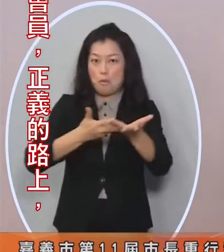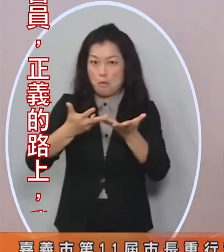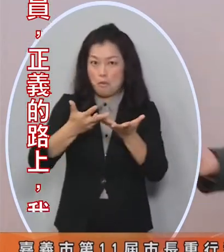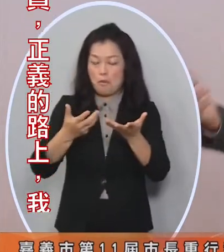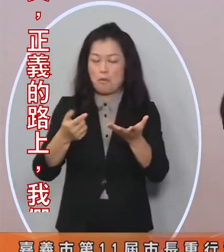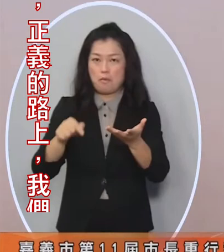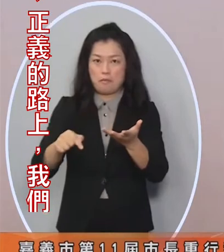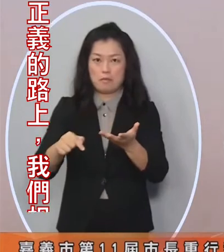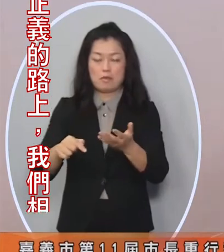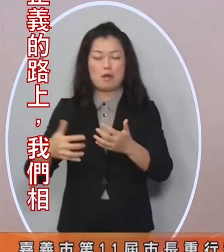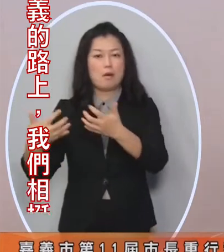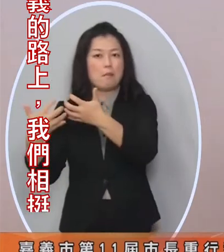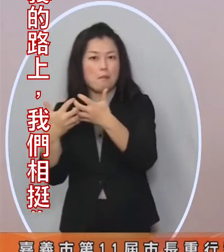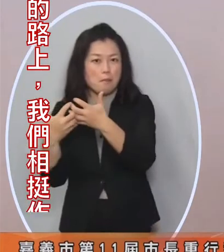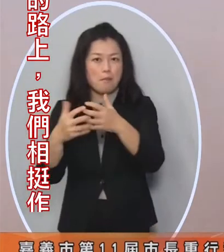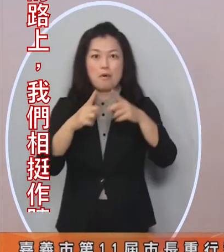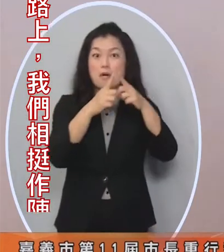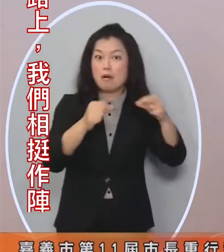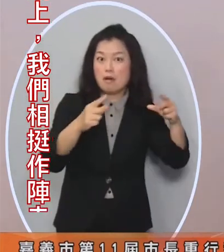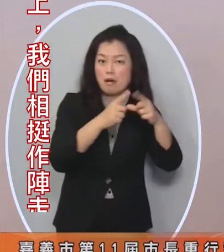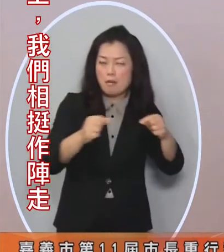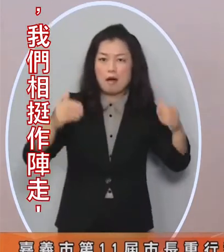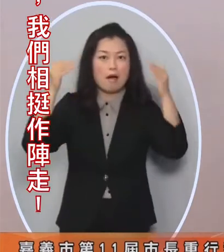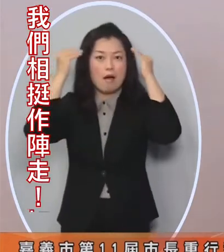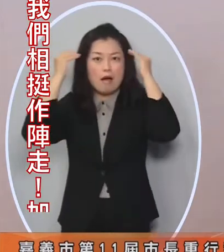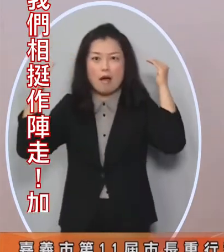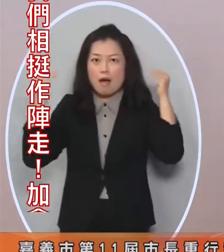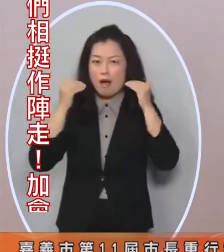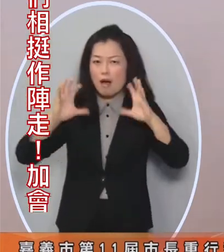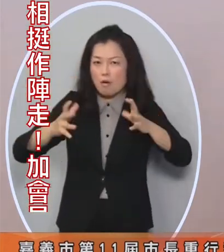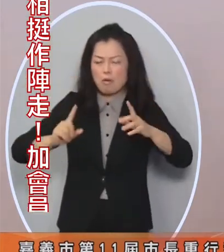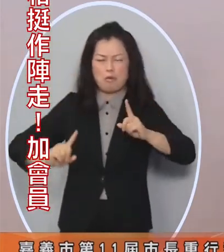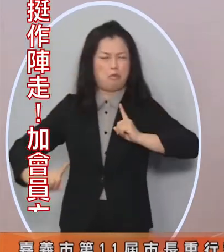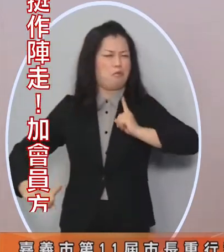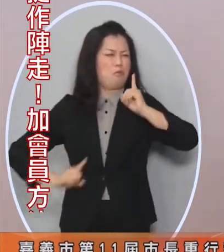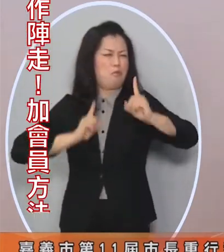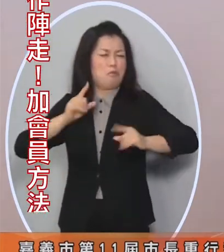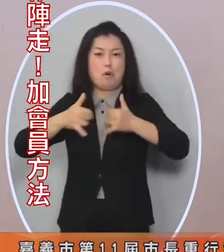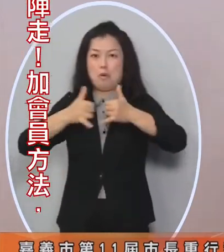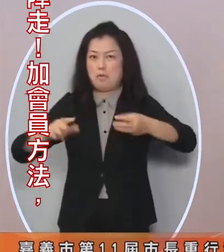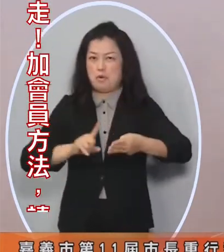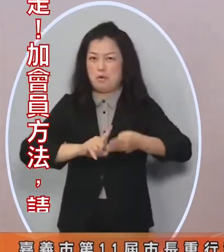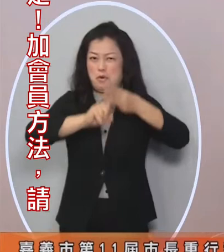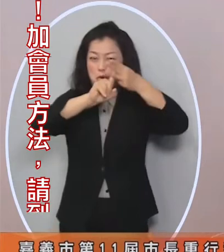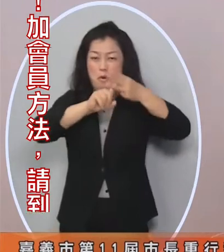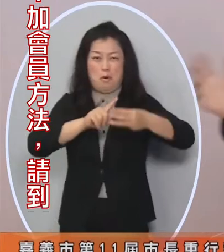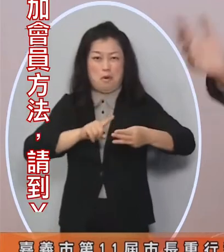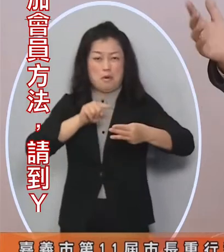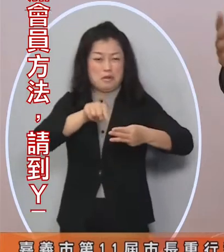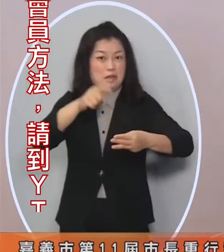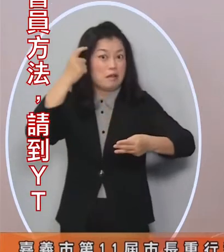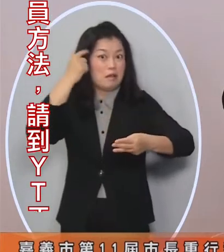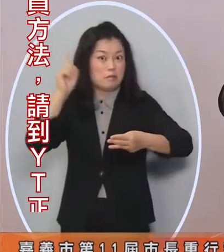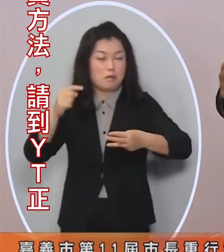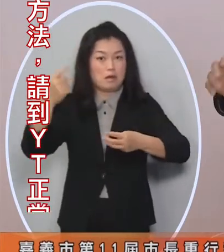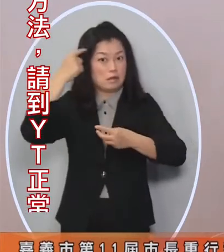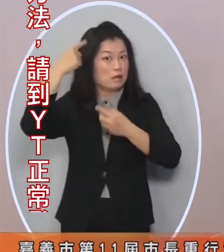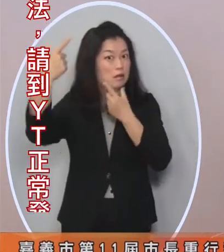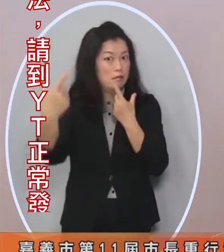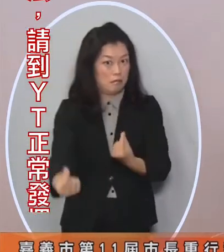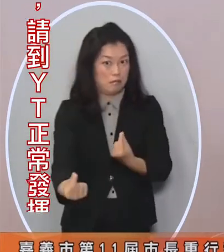本、交美国、韩国自由民主核心价值的理念？同款的国